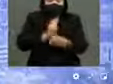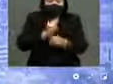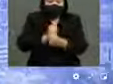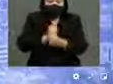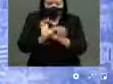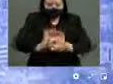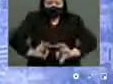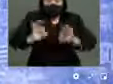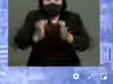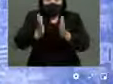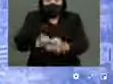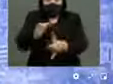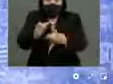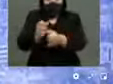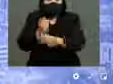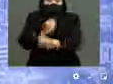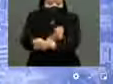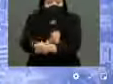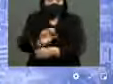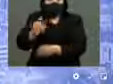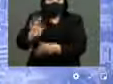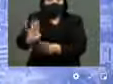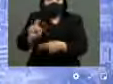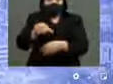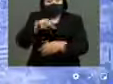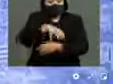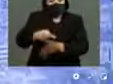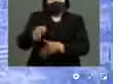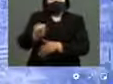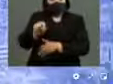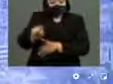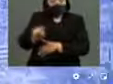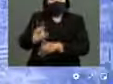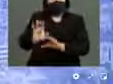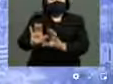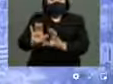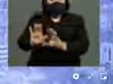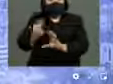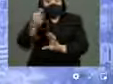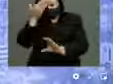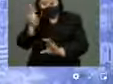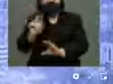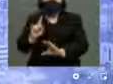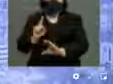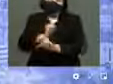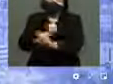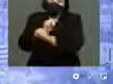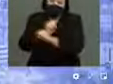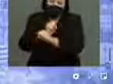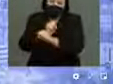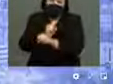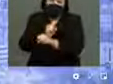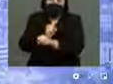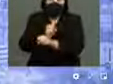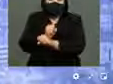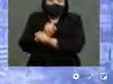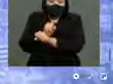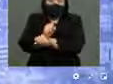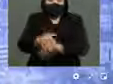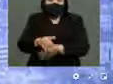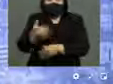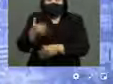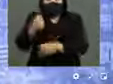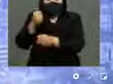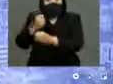ดตามคนของท่านด้วยจะได้ปลอดภัยกันด้วยคนนะครับเพราะว่าท่านอาจจะไม่ได้อยู่ที่ตั้งณตรงนั้นแต่ว่าท่านไปรับงาน